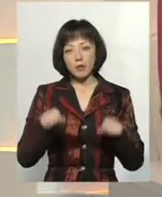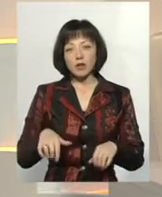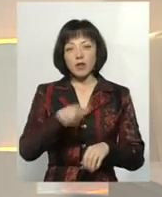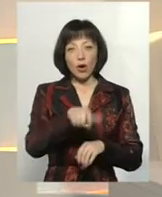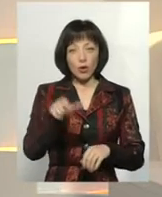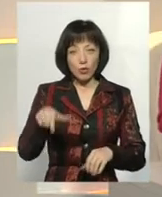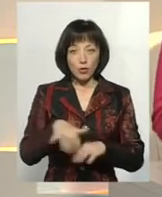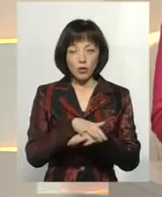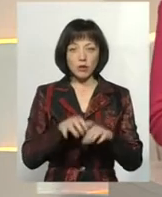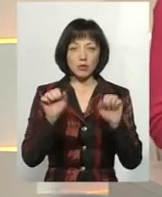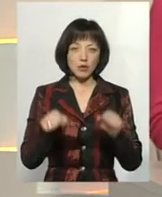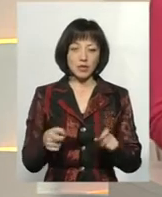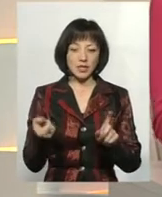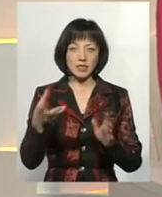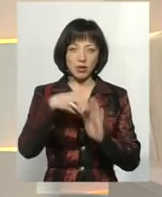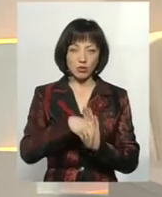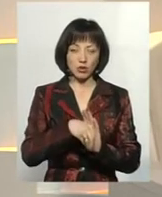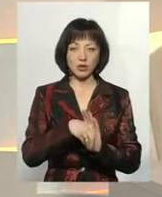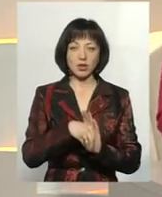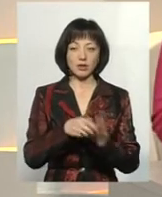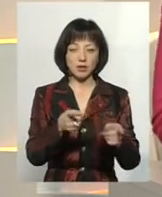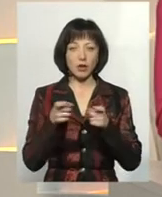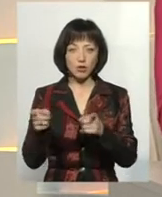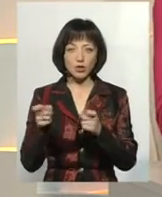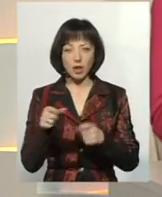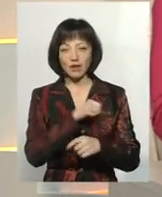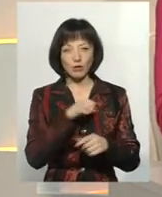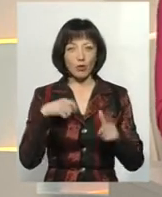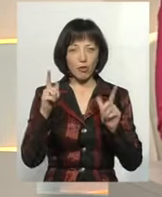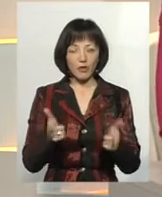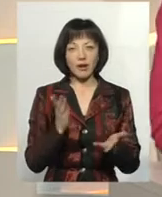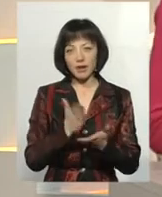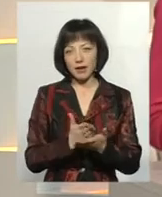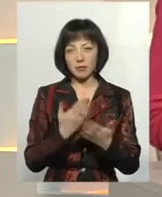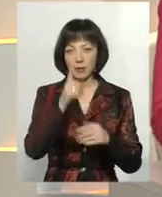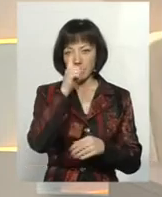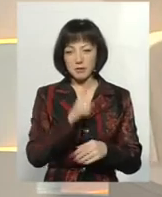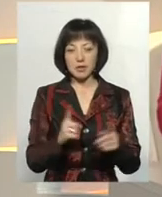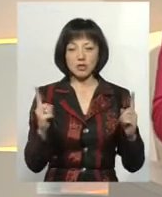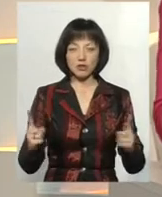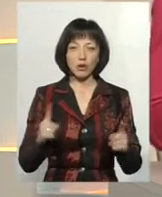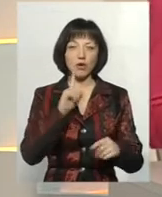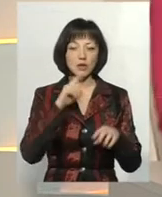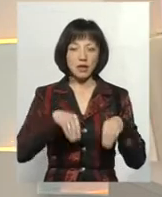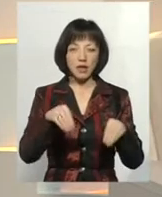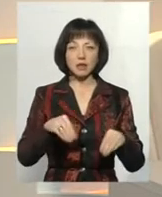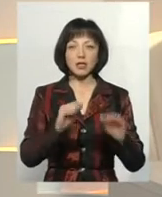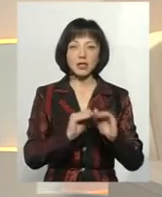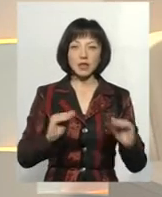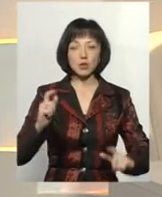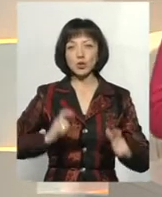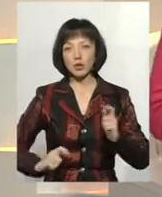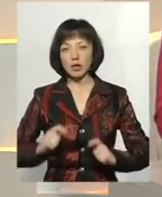громадськість можна якось підтягнути так до цього добровільно? Чи от є якийсь там місячник озеленення, і школярі, і студенти,